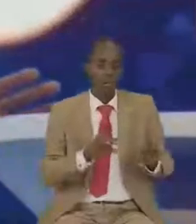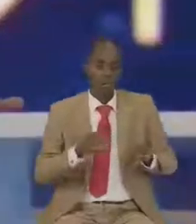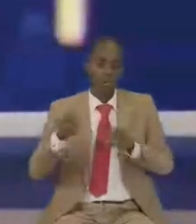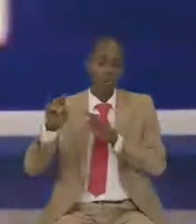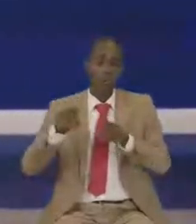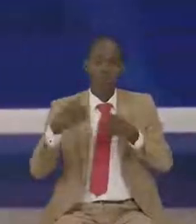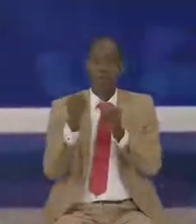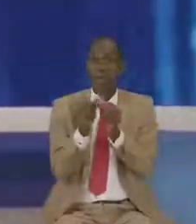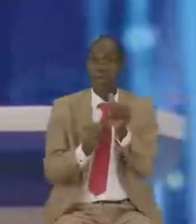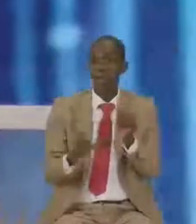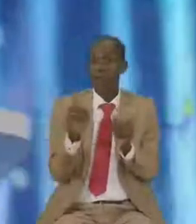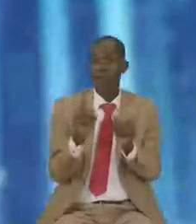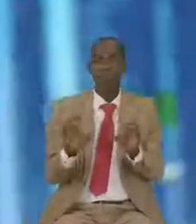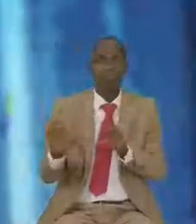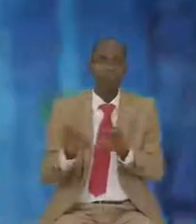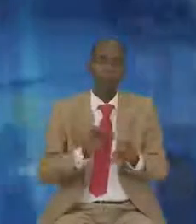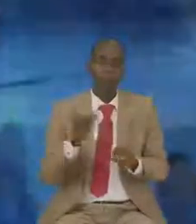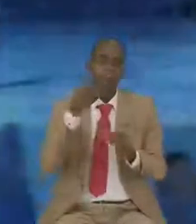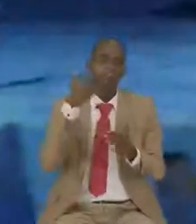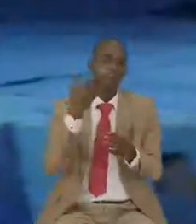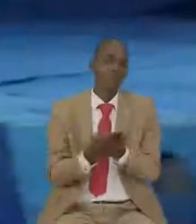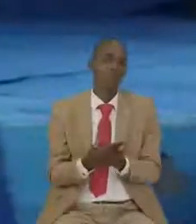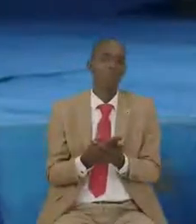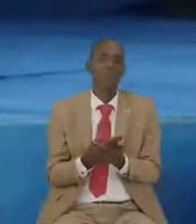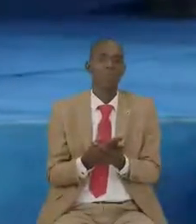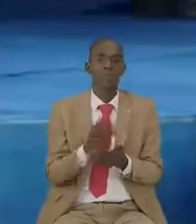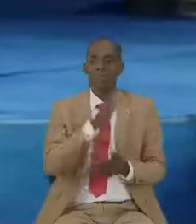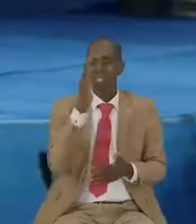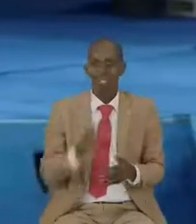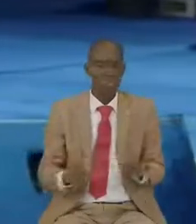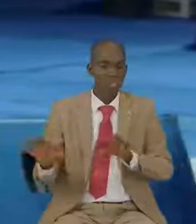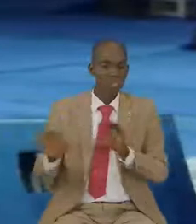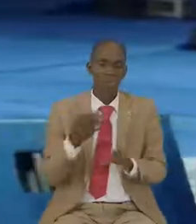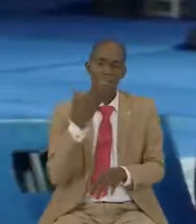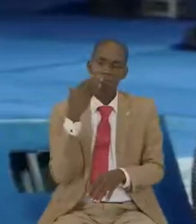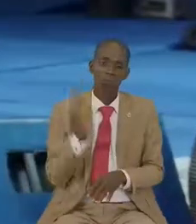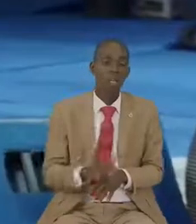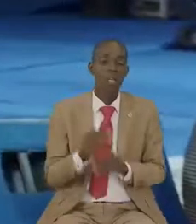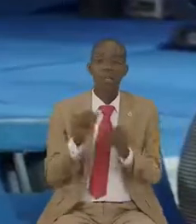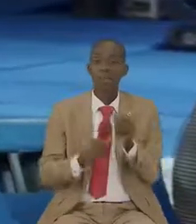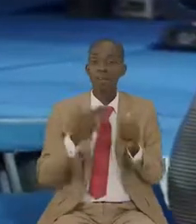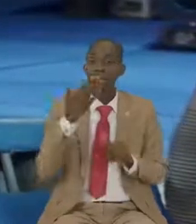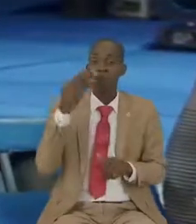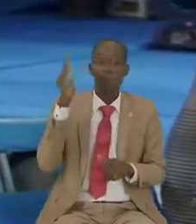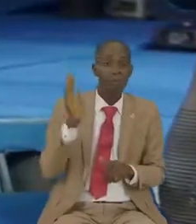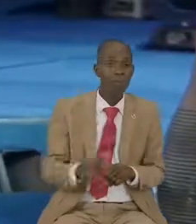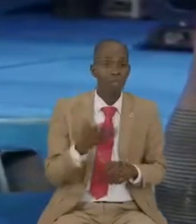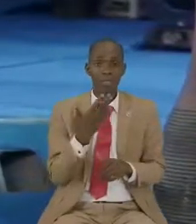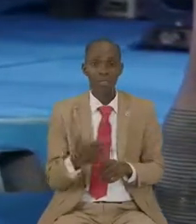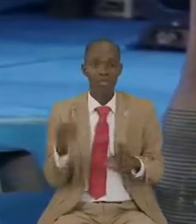de Saint-Esprit qui allait de lieu en lieu faisant du bien. Il ne fait jamais du